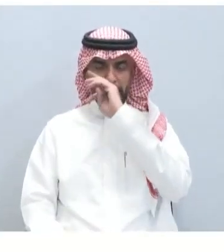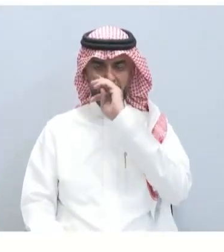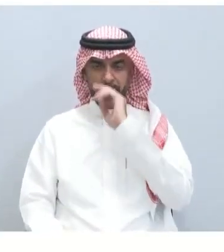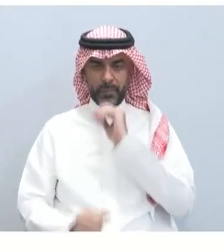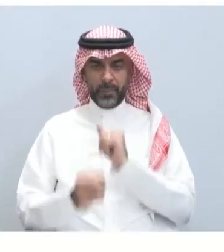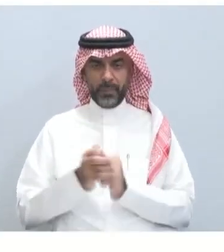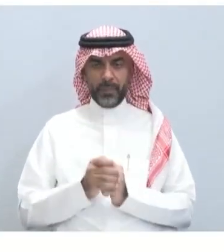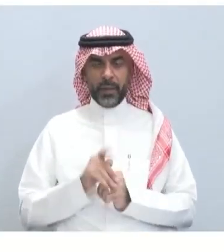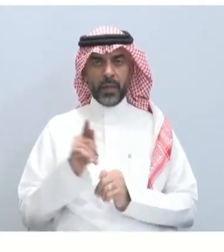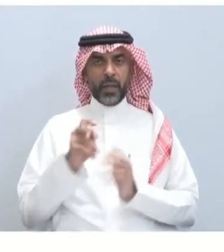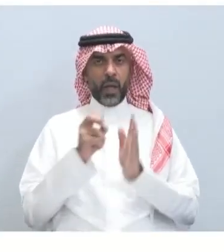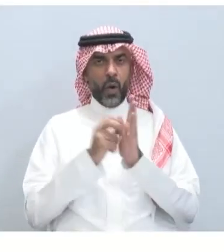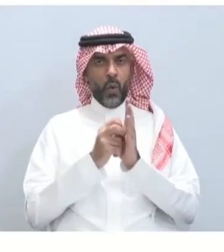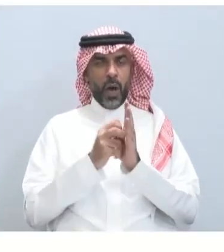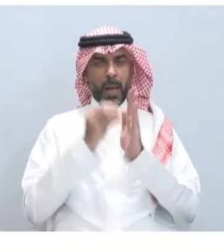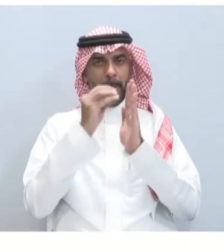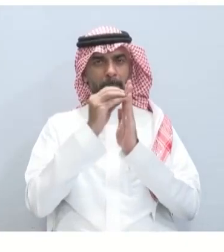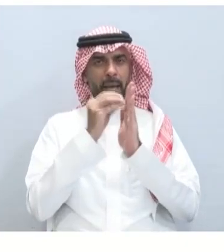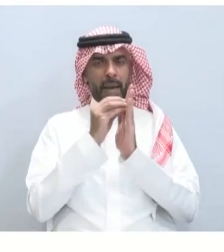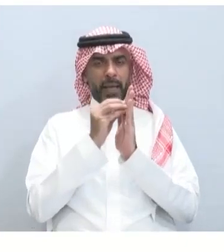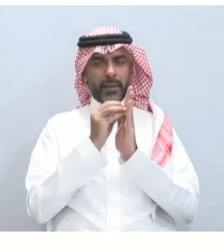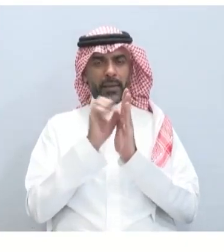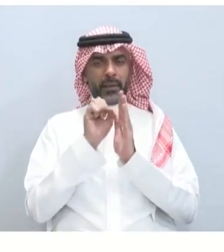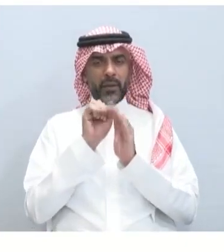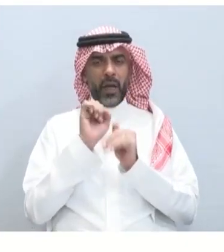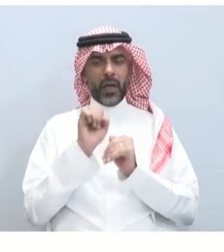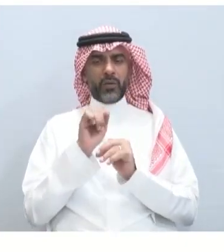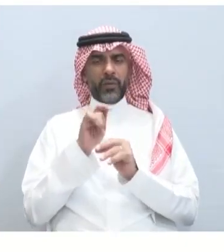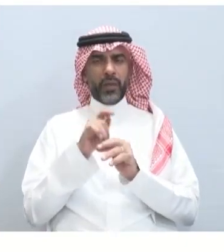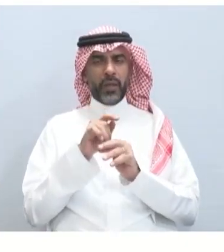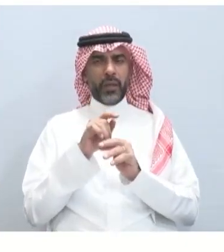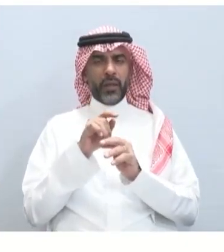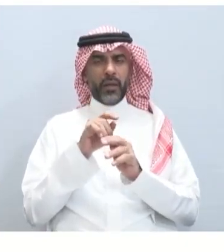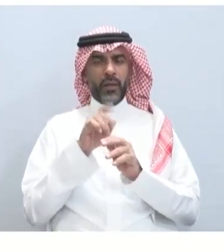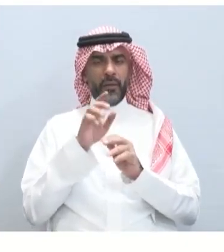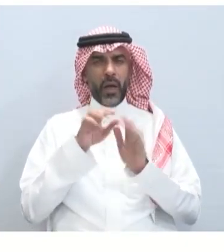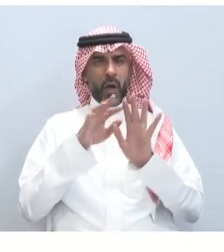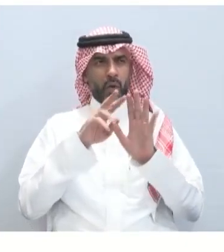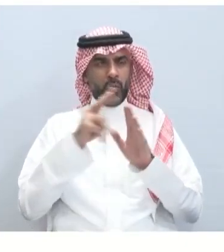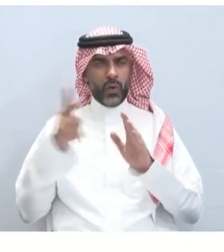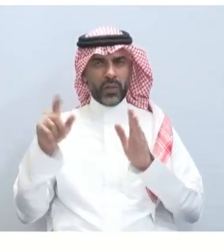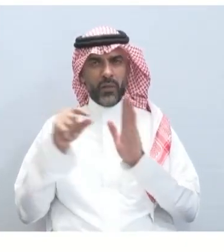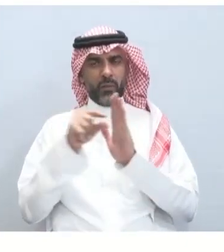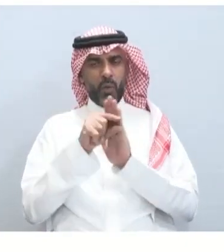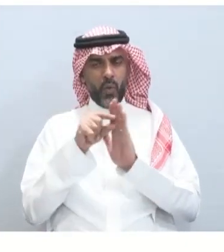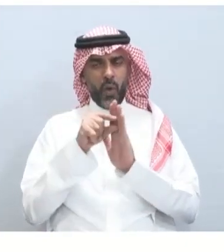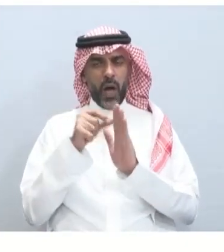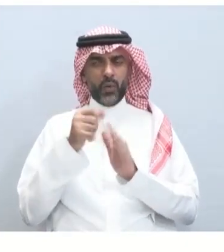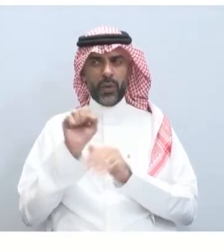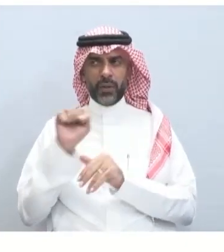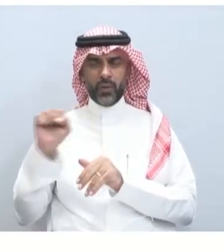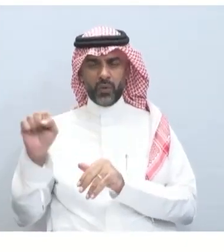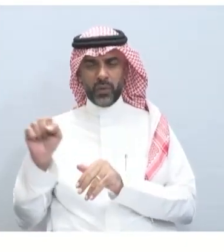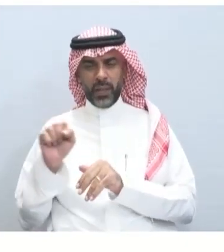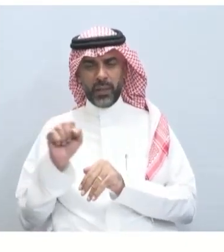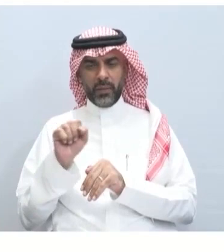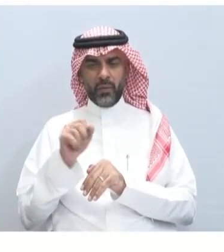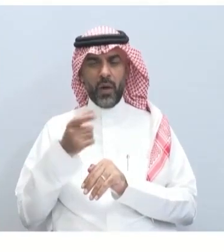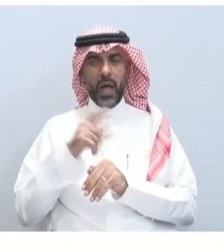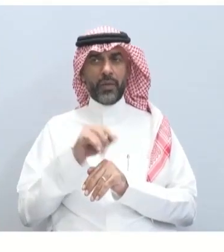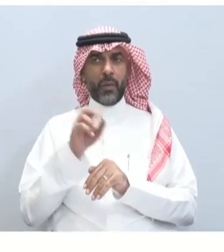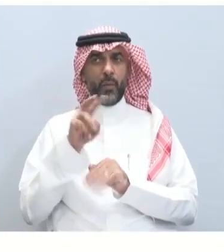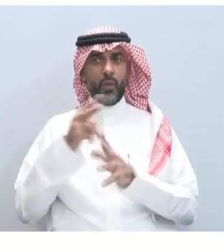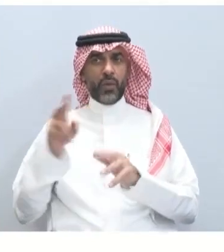كمرجع اساسي في مختلف الموضوعات والتخصصات والمختلف المؤسسات والافراد في شتى